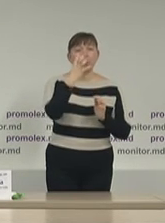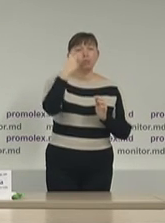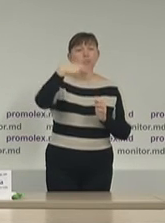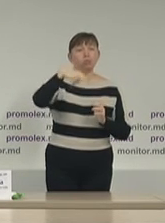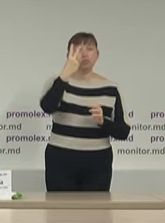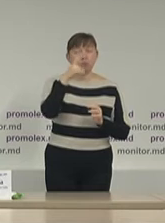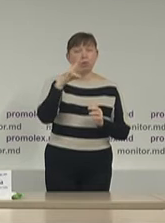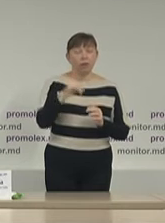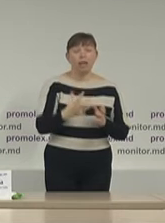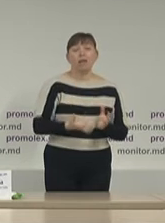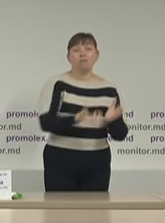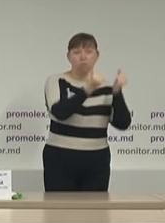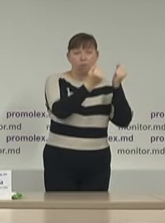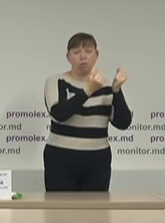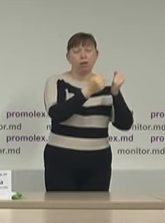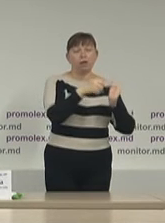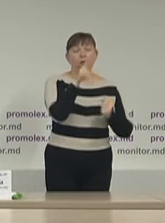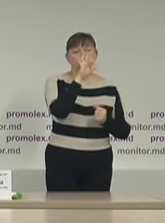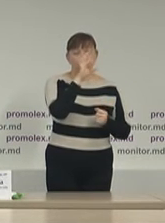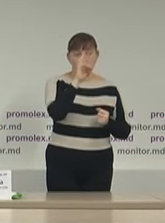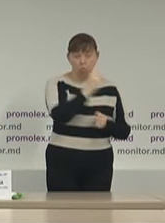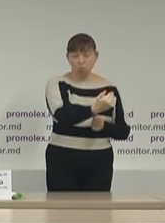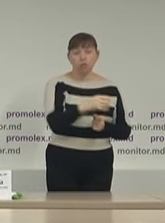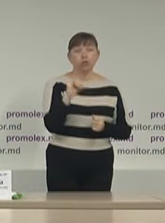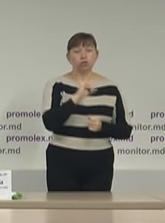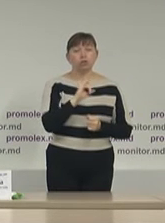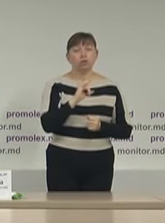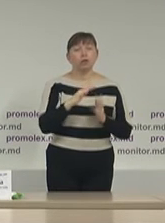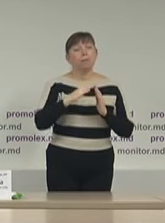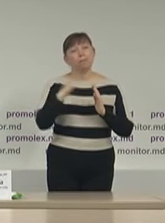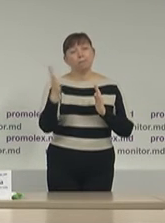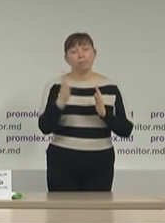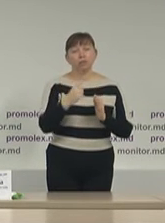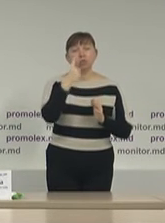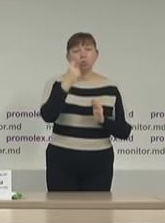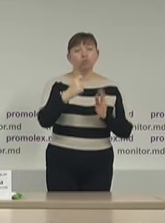394.422 lei în favoarea candidatului independent Igor Dodon și peste